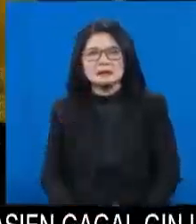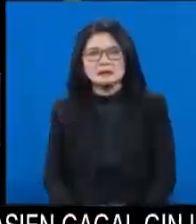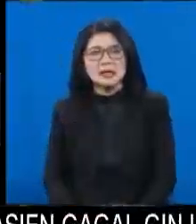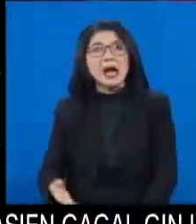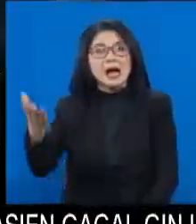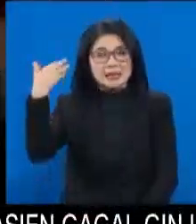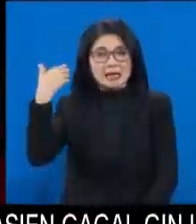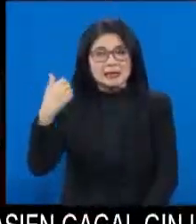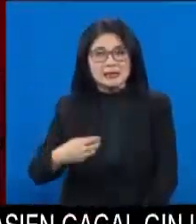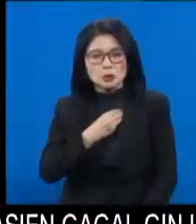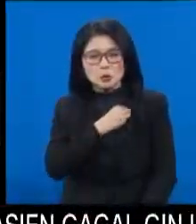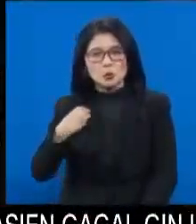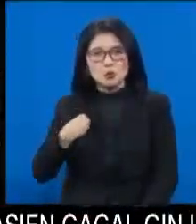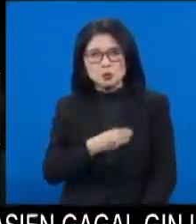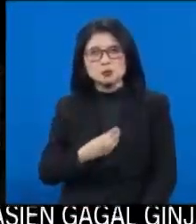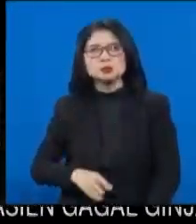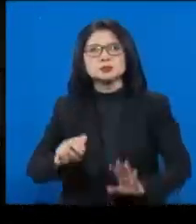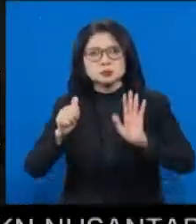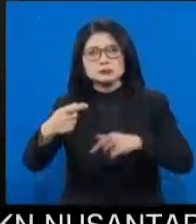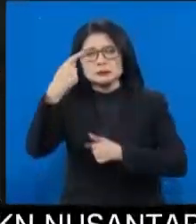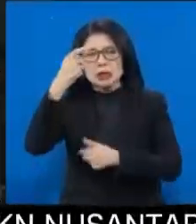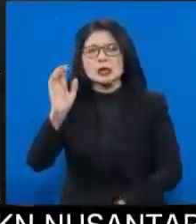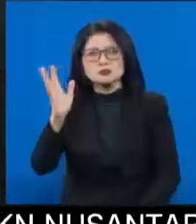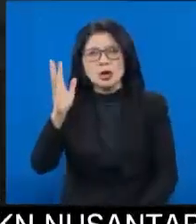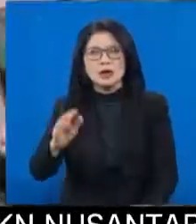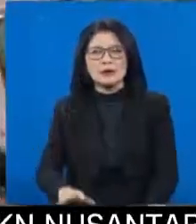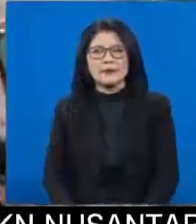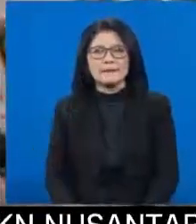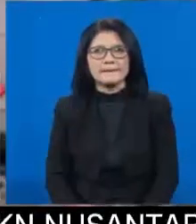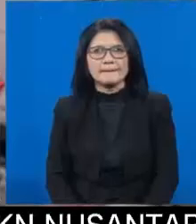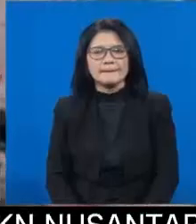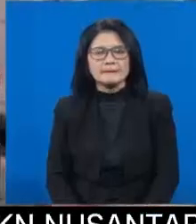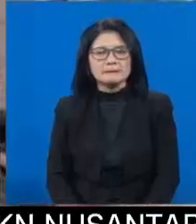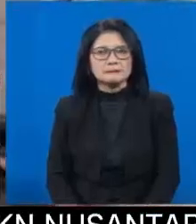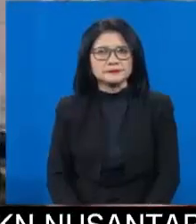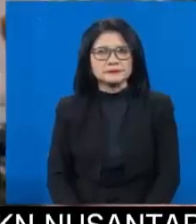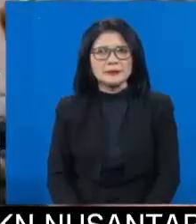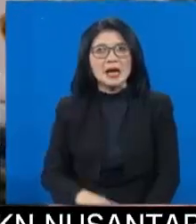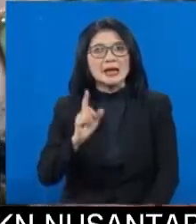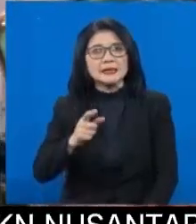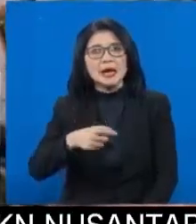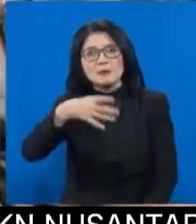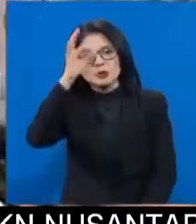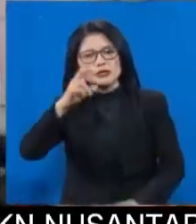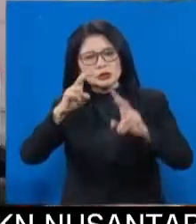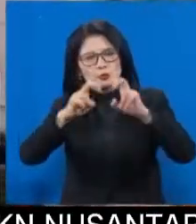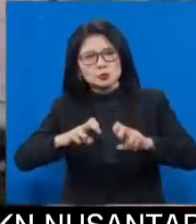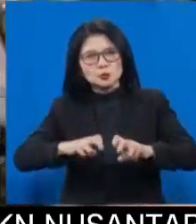dilakukan pemeriksaan ya terhadap ke-6 tersangka tragedi Kanjuruhan dan penyidik berkesimpulan